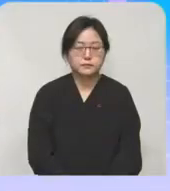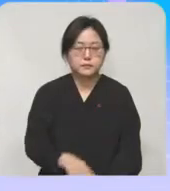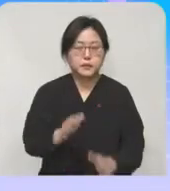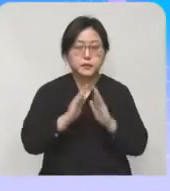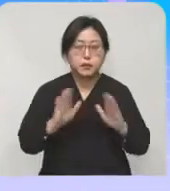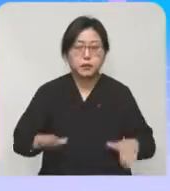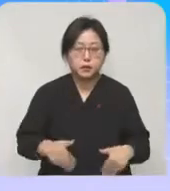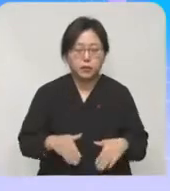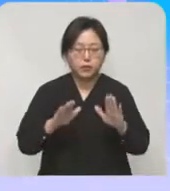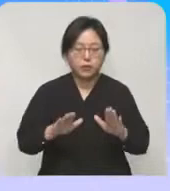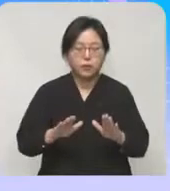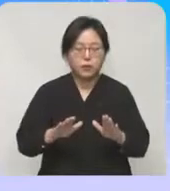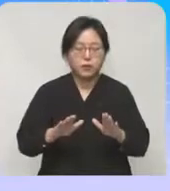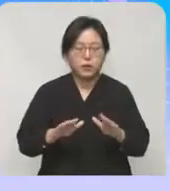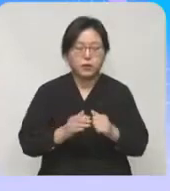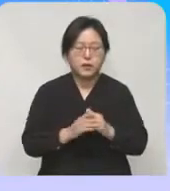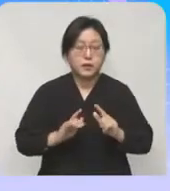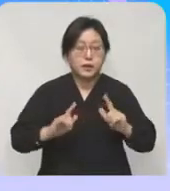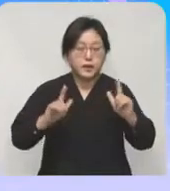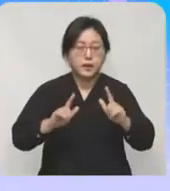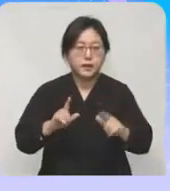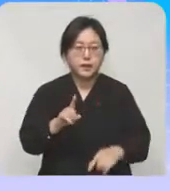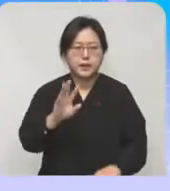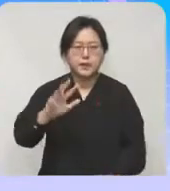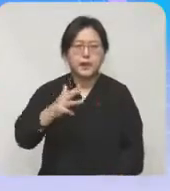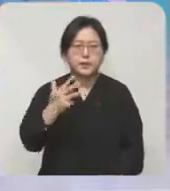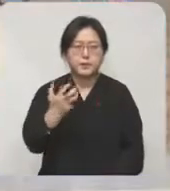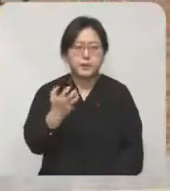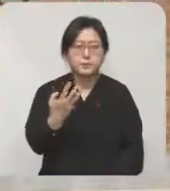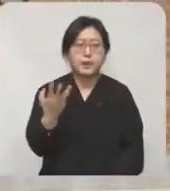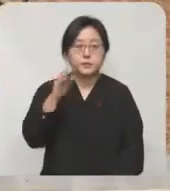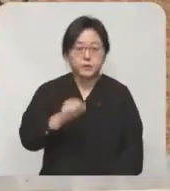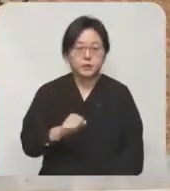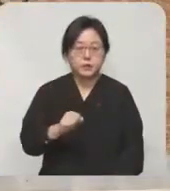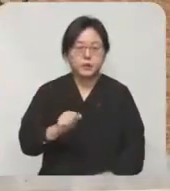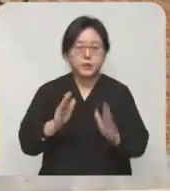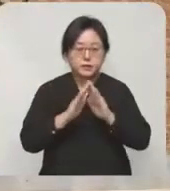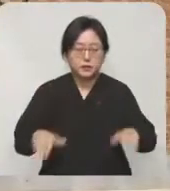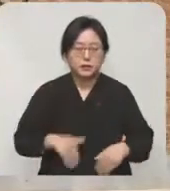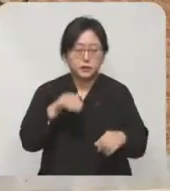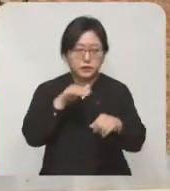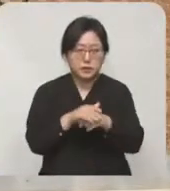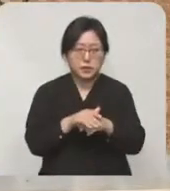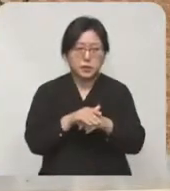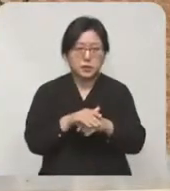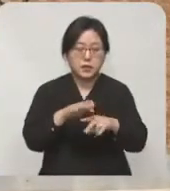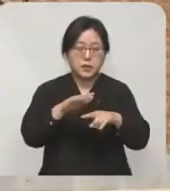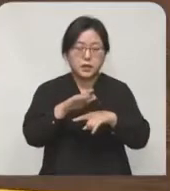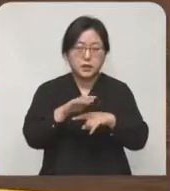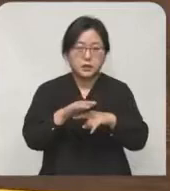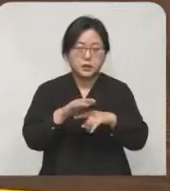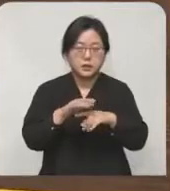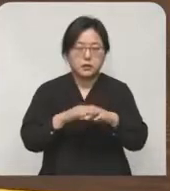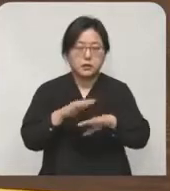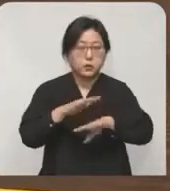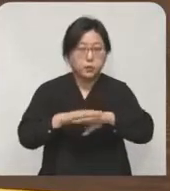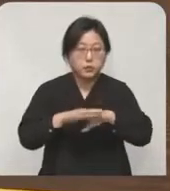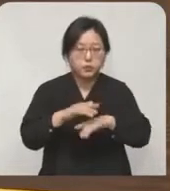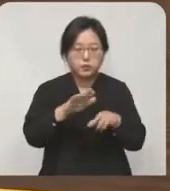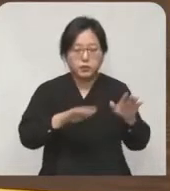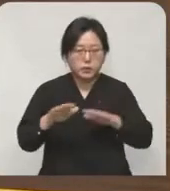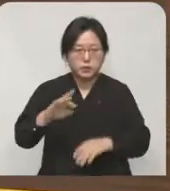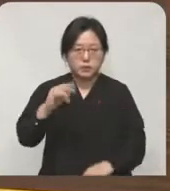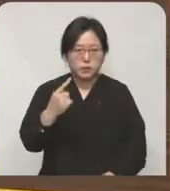전라남도가 올 한해 역대 최대인 808 13억원을 들여 전남편과 이농 귀여워 유치 정책 11권 을